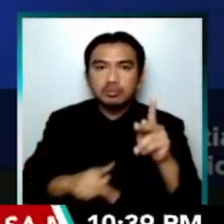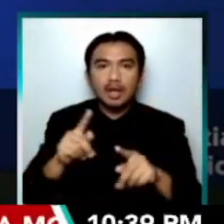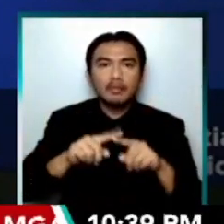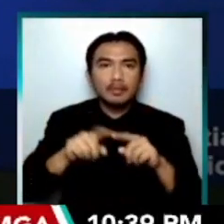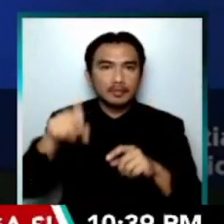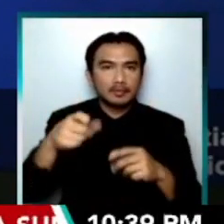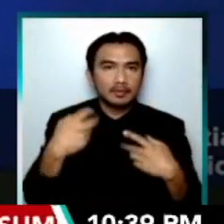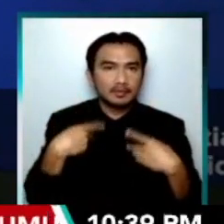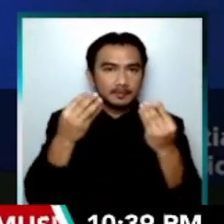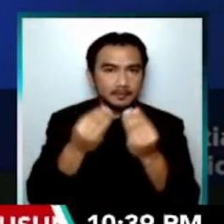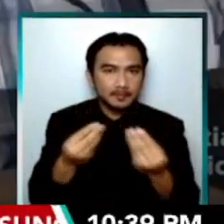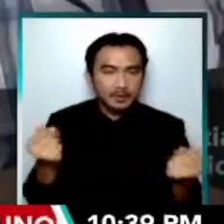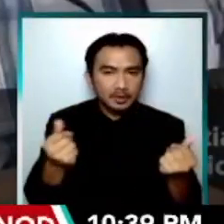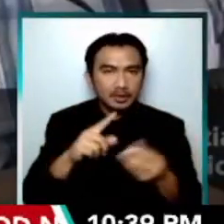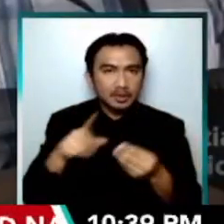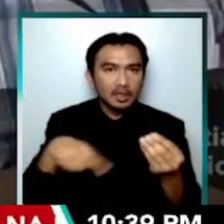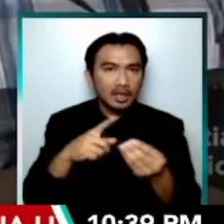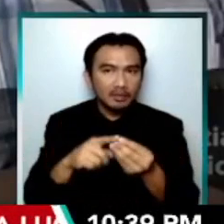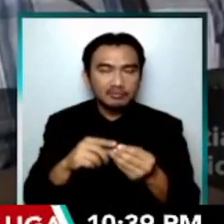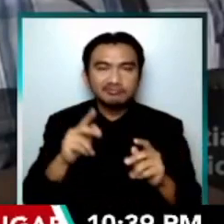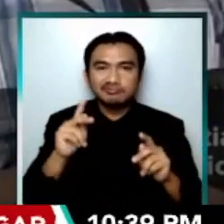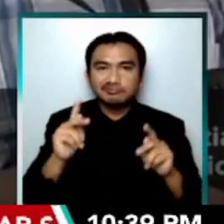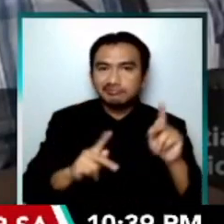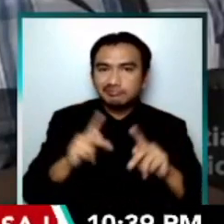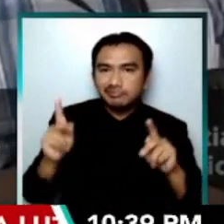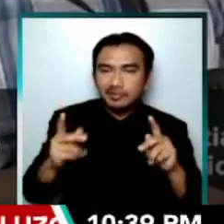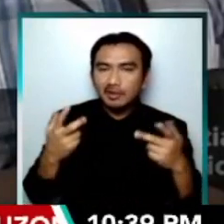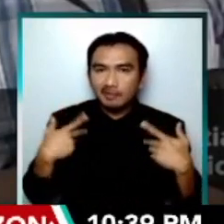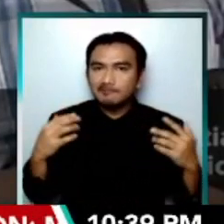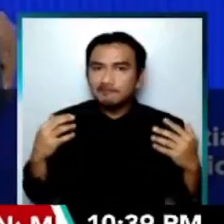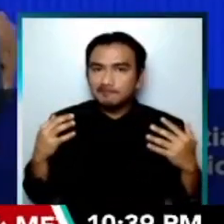kinasasangkutan ng maraming personalidad.